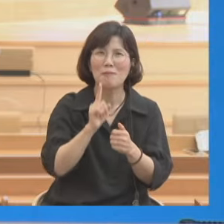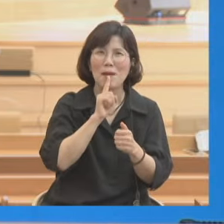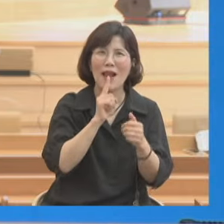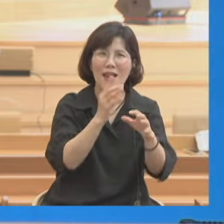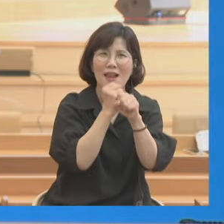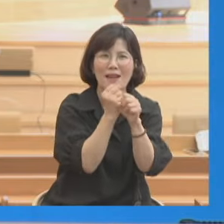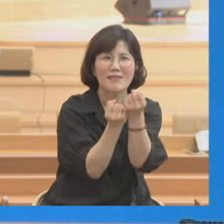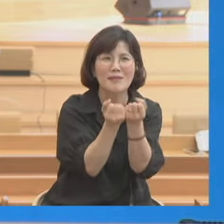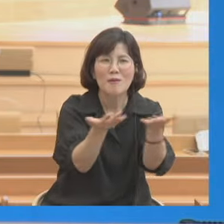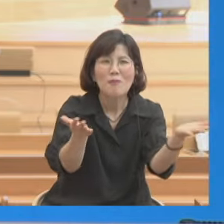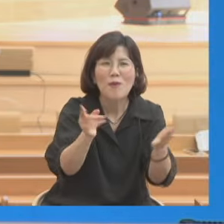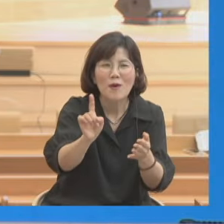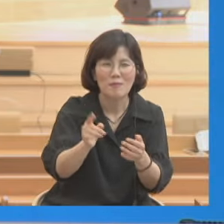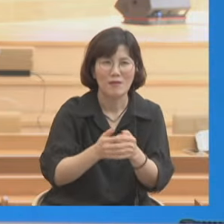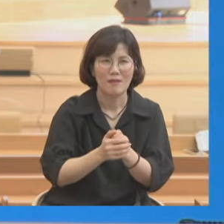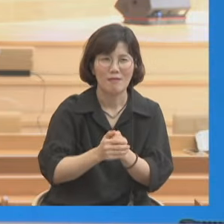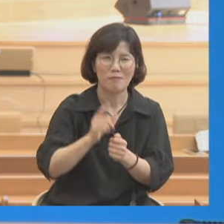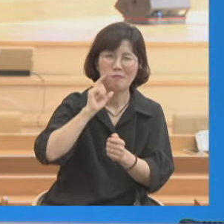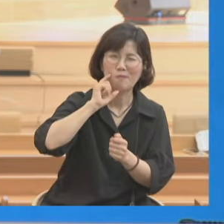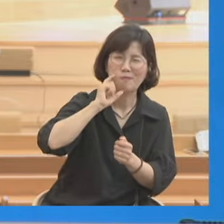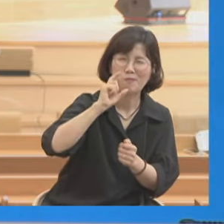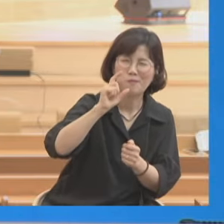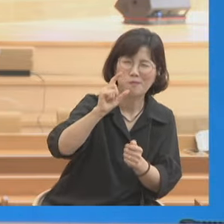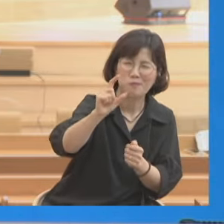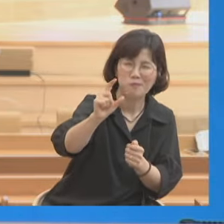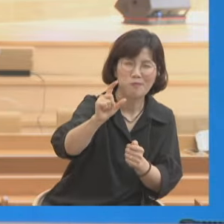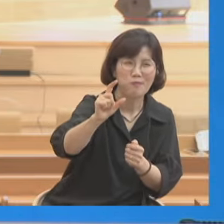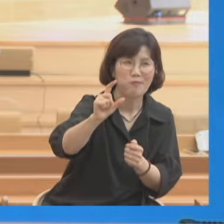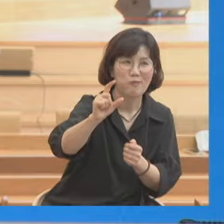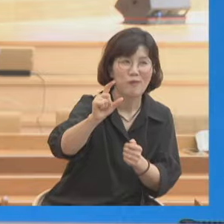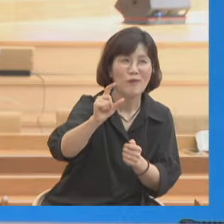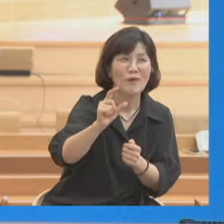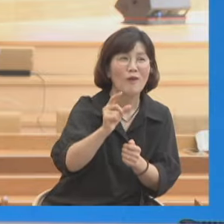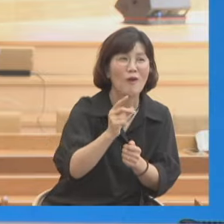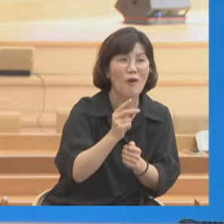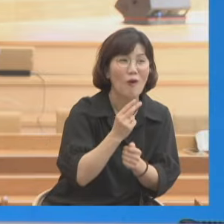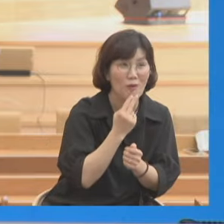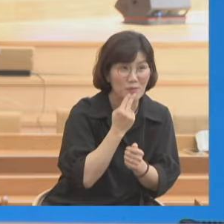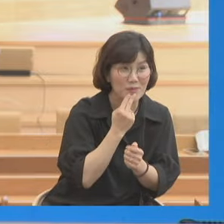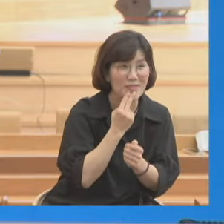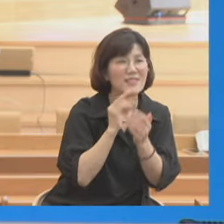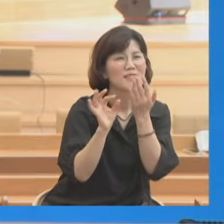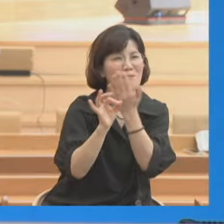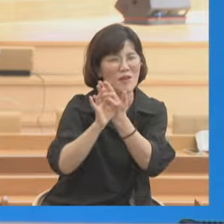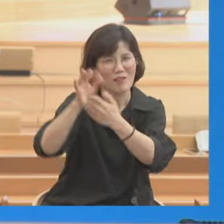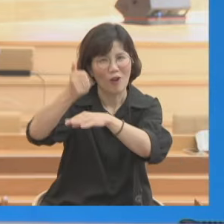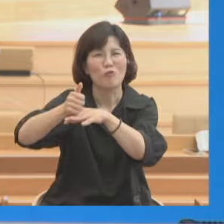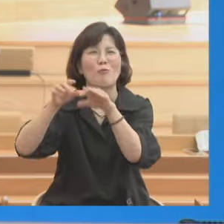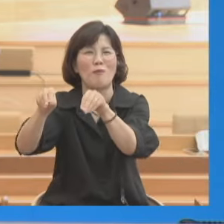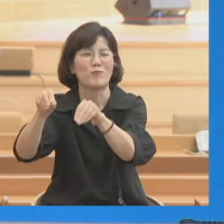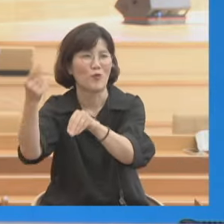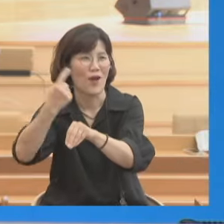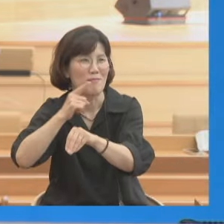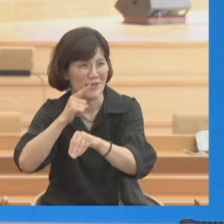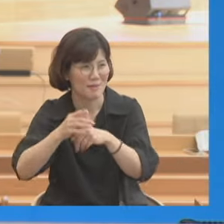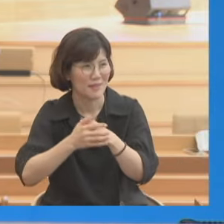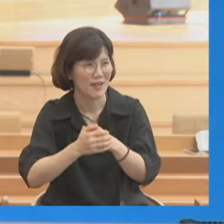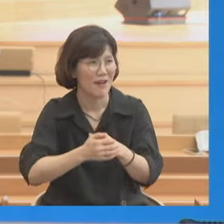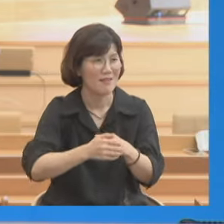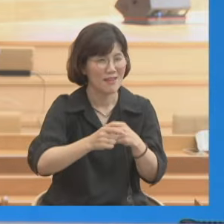뭐냐? 영원히 계속될 수 없는 것은 결국 멈추게 된다.